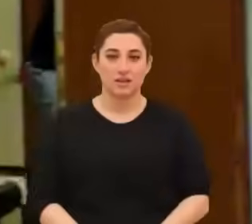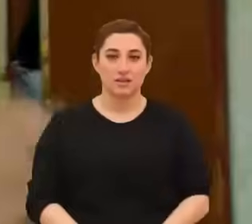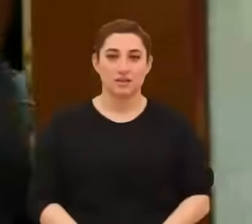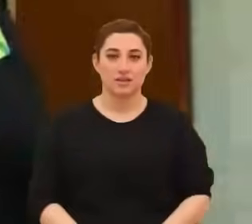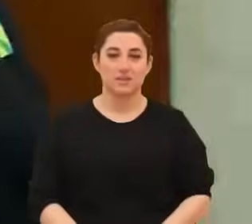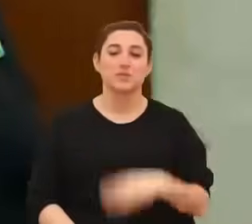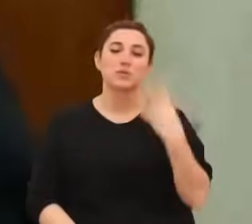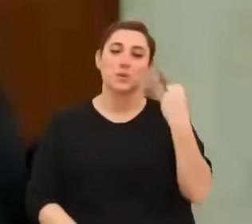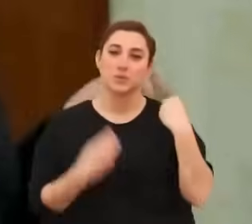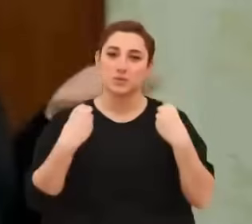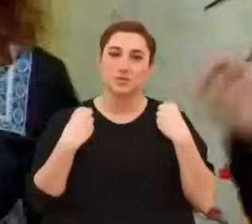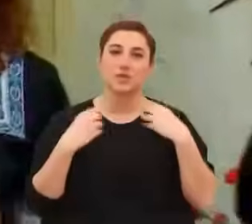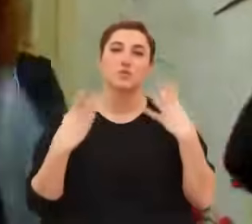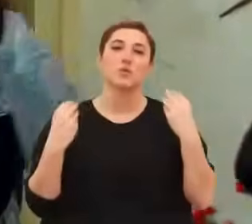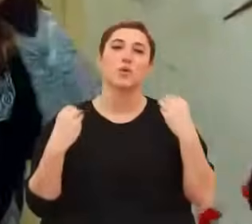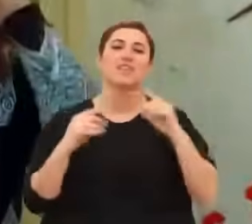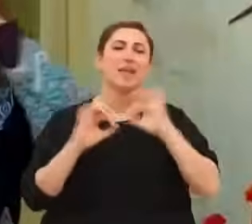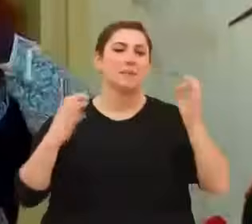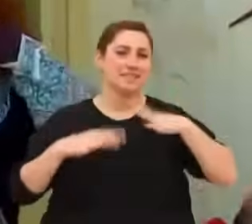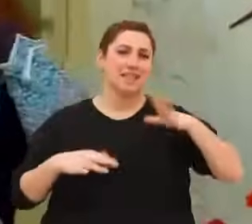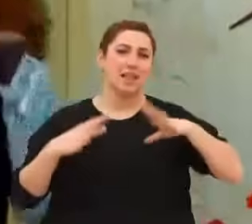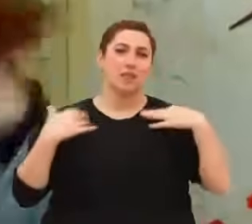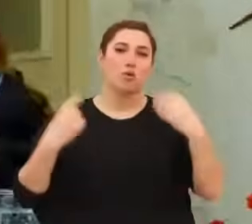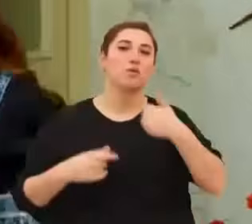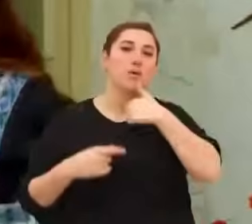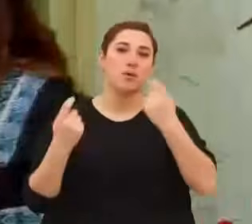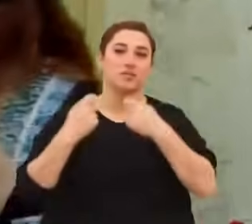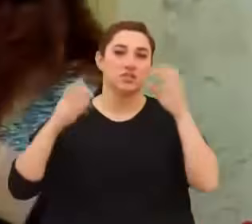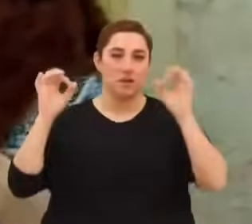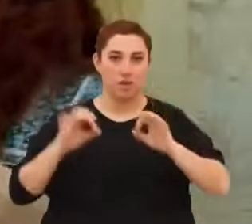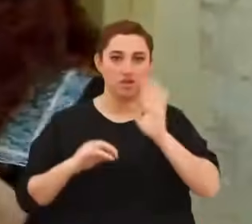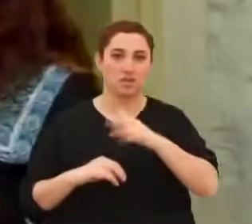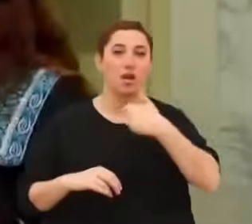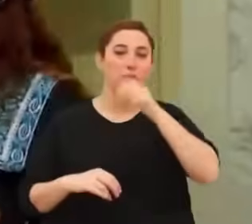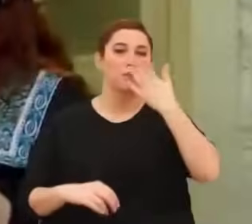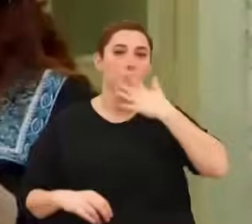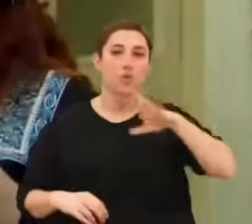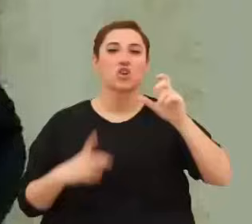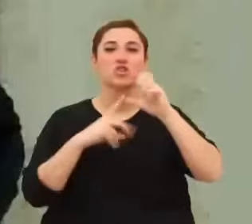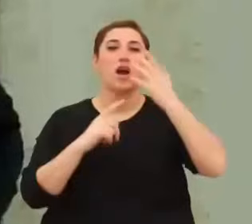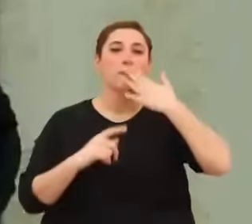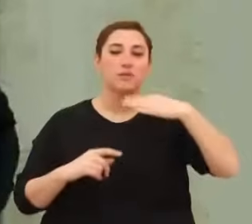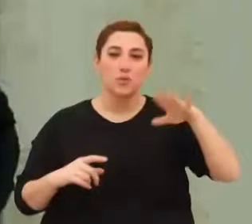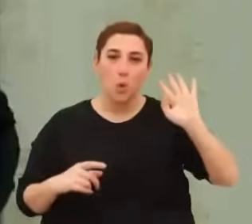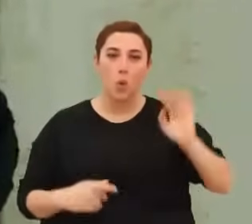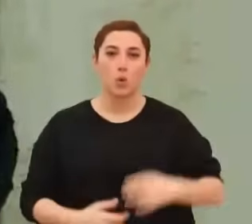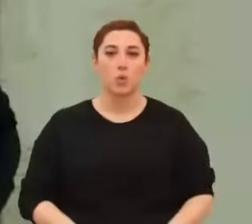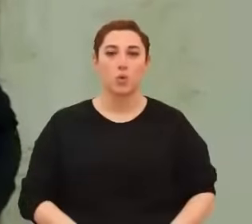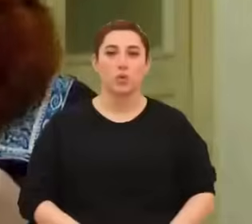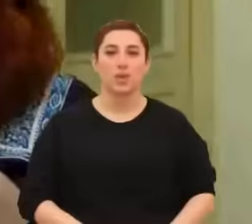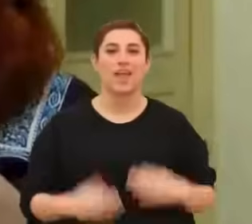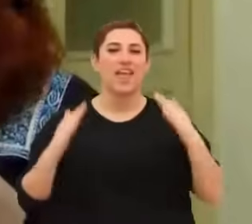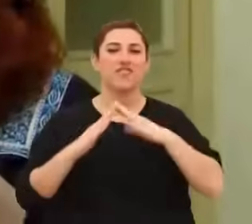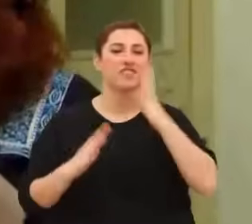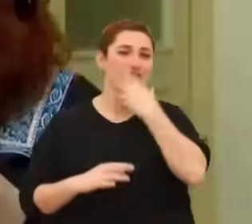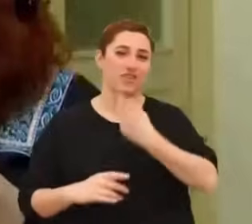Allah. Çok güzel. Tam istediğim oldu. Babam işe başladı. Abim yok, Şahin yok. Evim